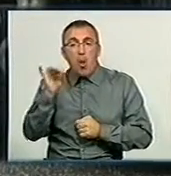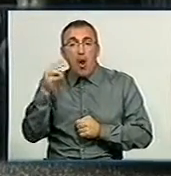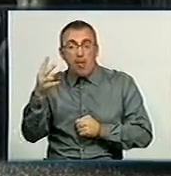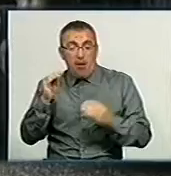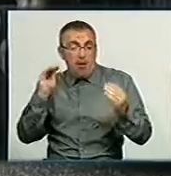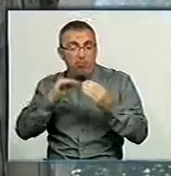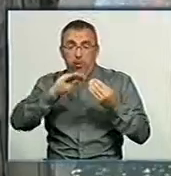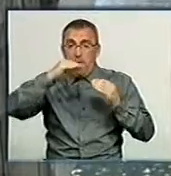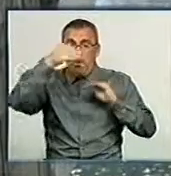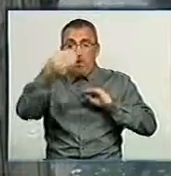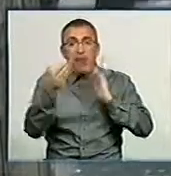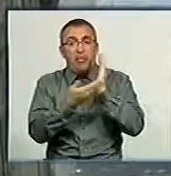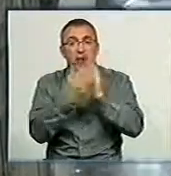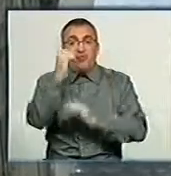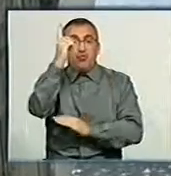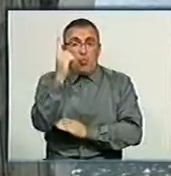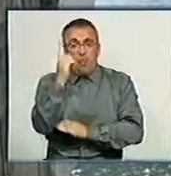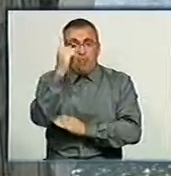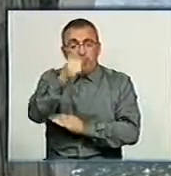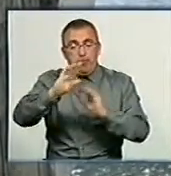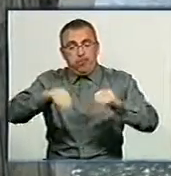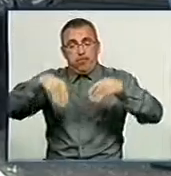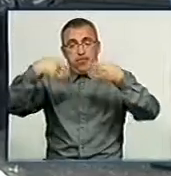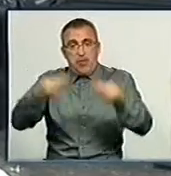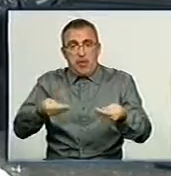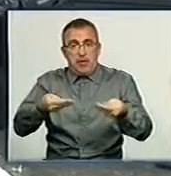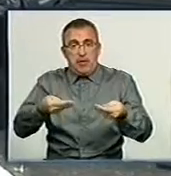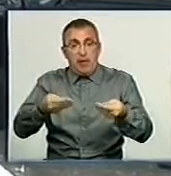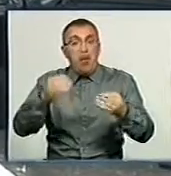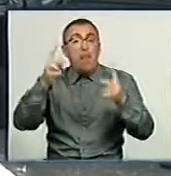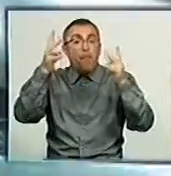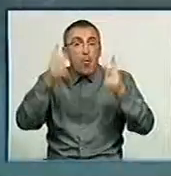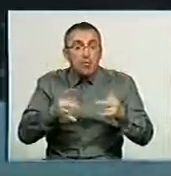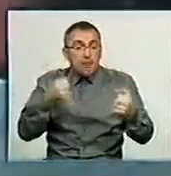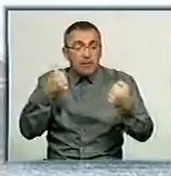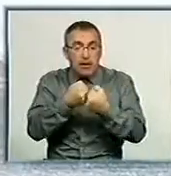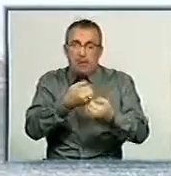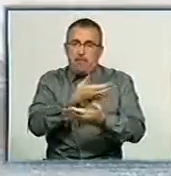відкинуло на дерев'яний стовп, і вона перекинулася на бік. Постраждалих у ДТП немає.